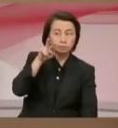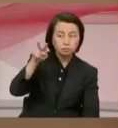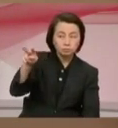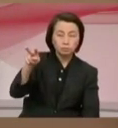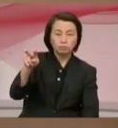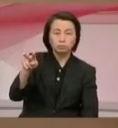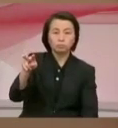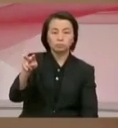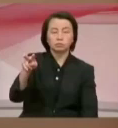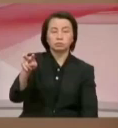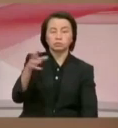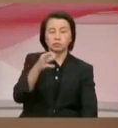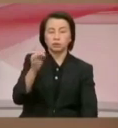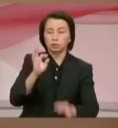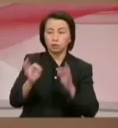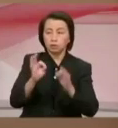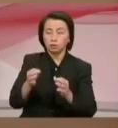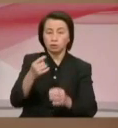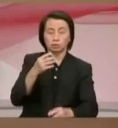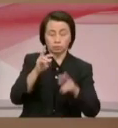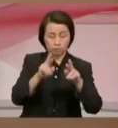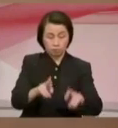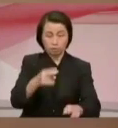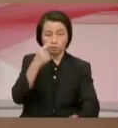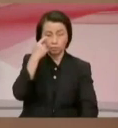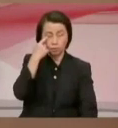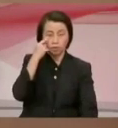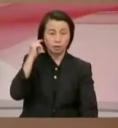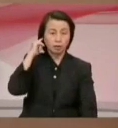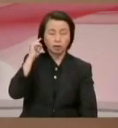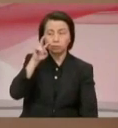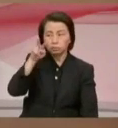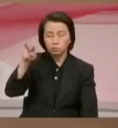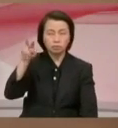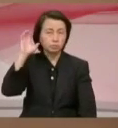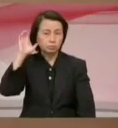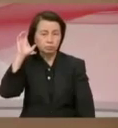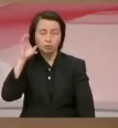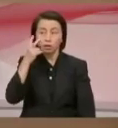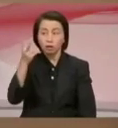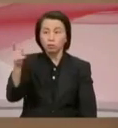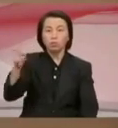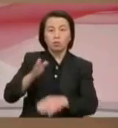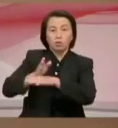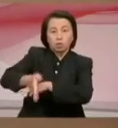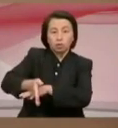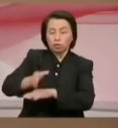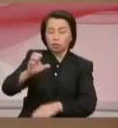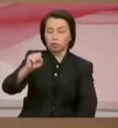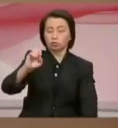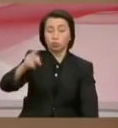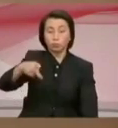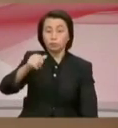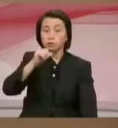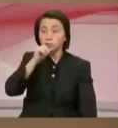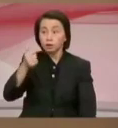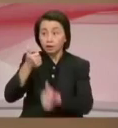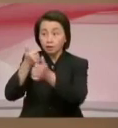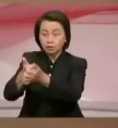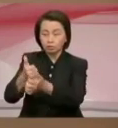berkuasa, dan jika didapati ada pelanggaran SOP, sila laporkan kepada